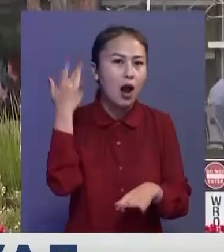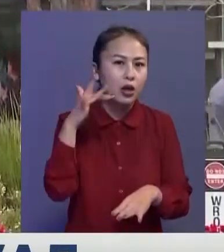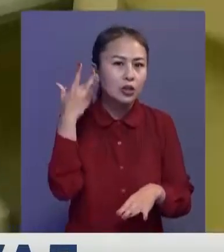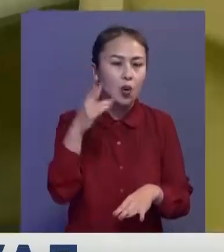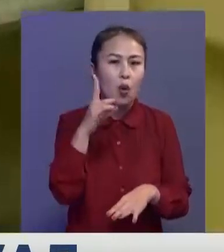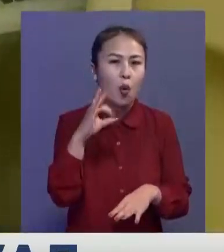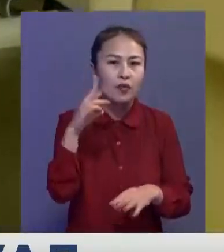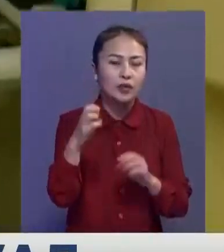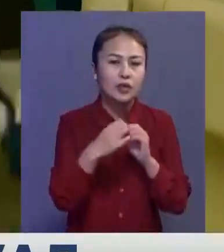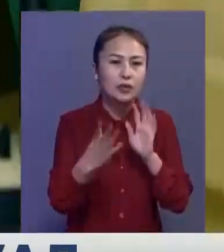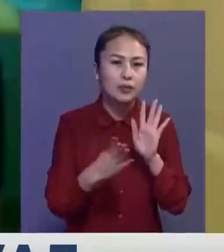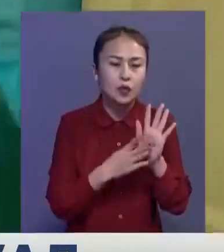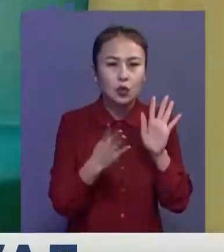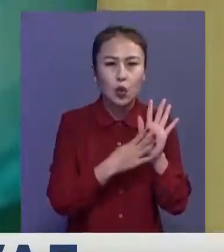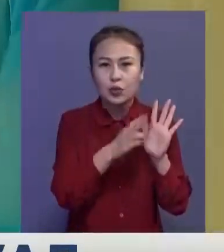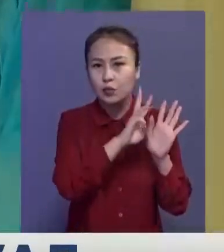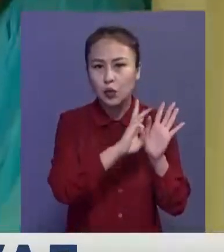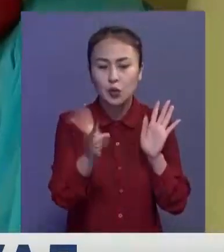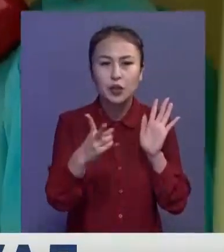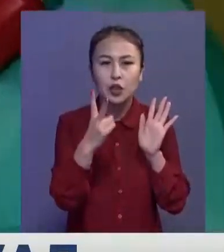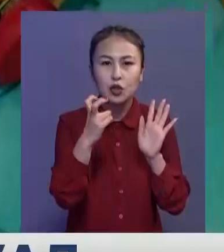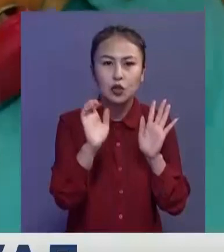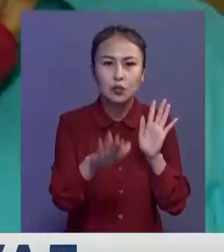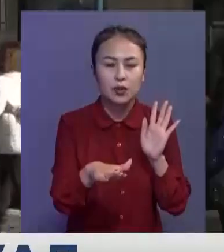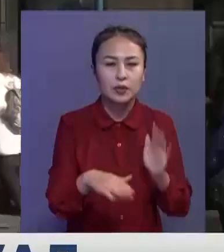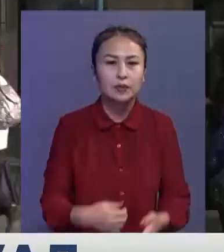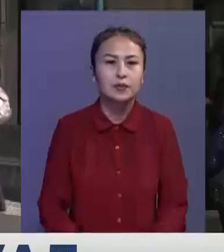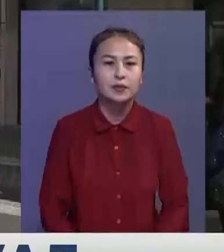диагнозы 9 миллион 200 мыңнан астам адамға қойылған.